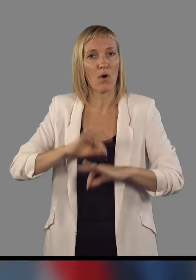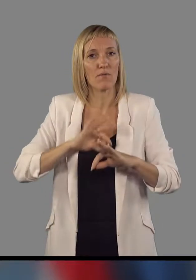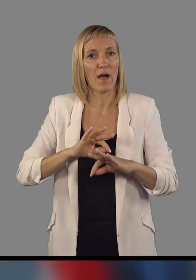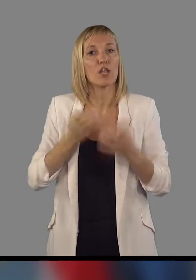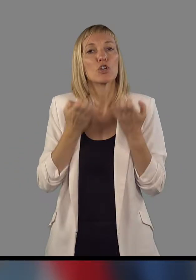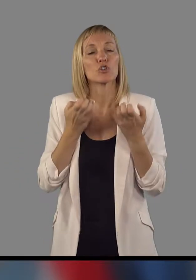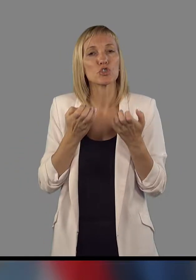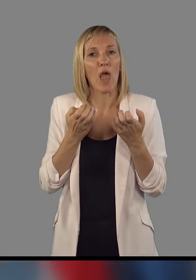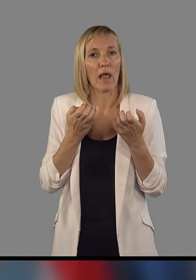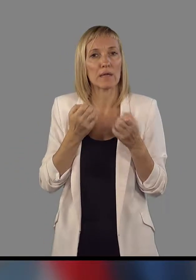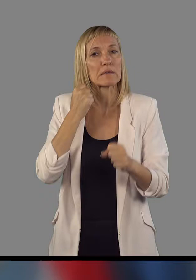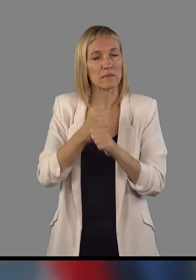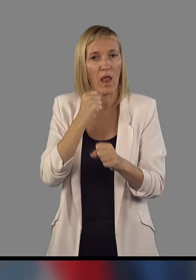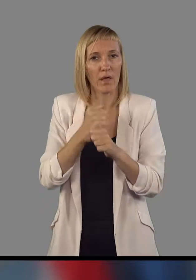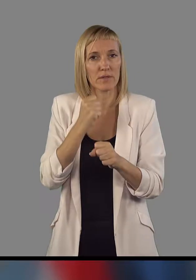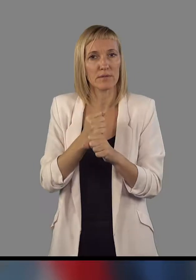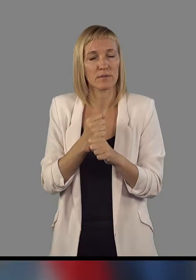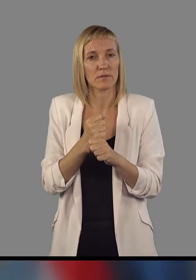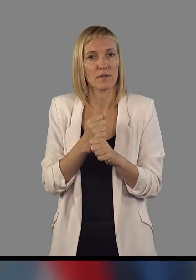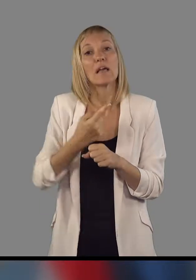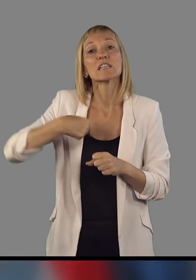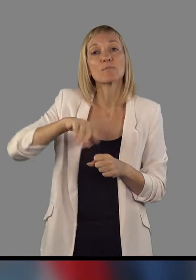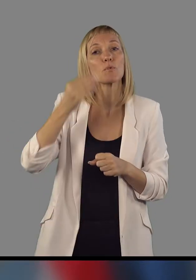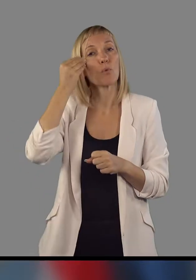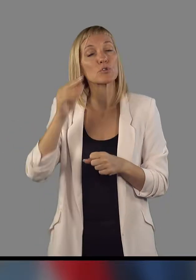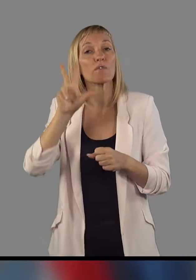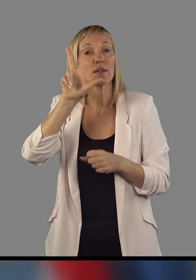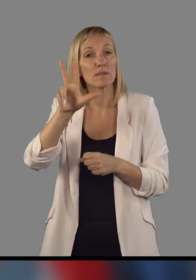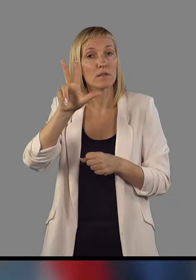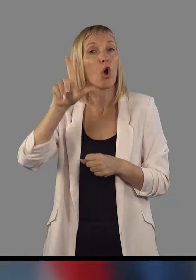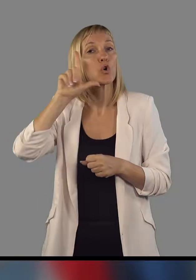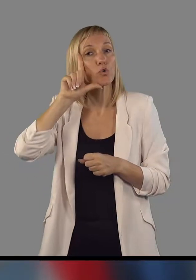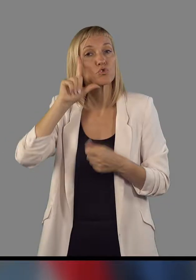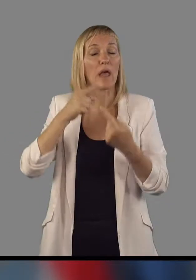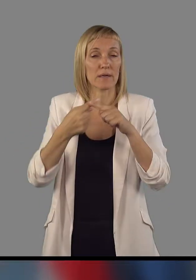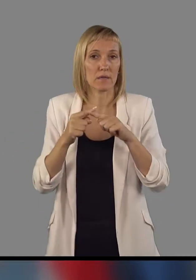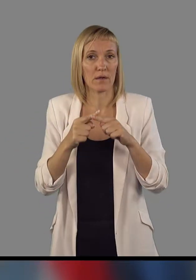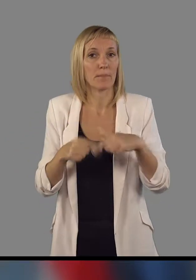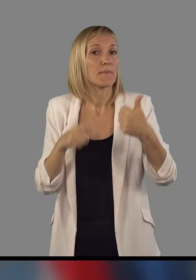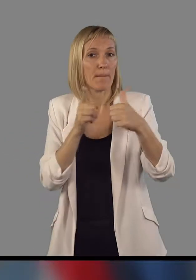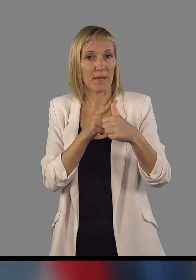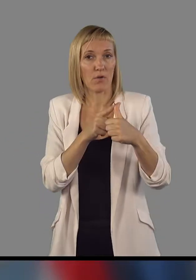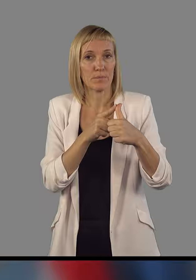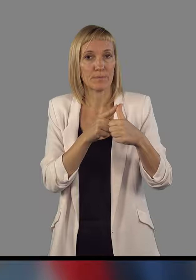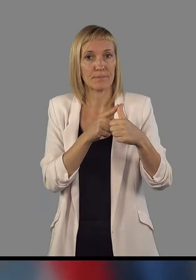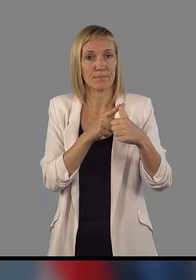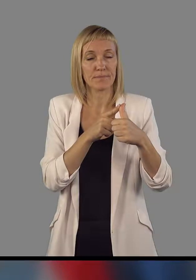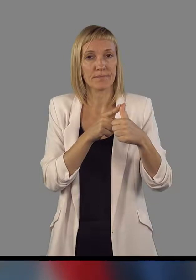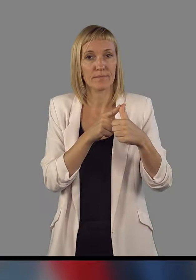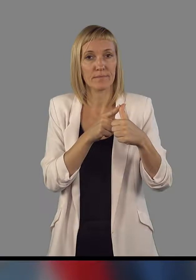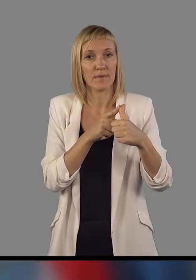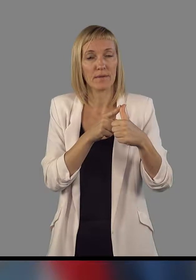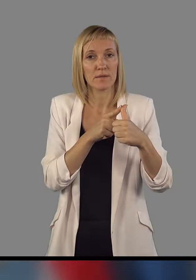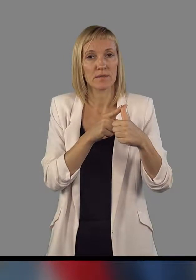slovensko predsedovanje želi zasledovati, smo upoštevali 3 ključne kriterije.